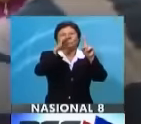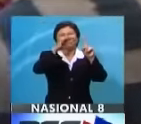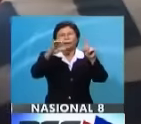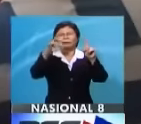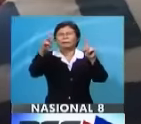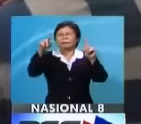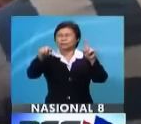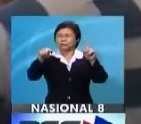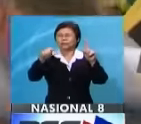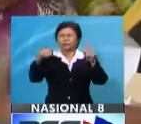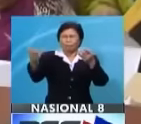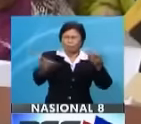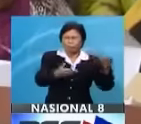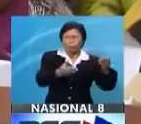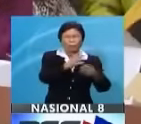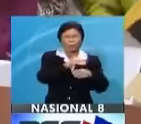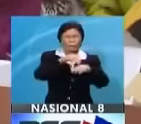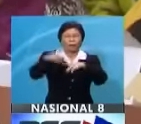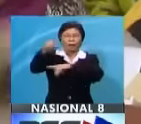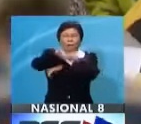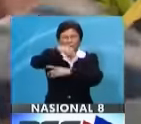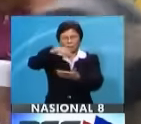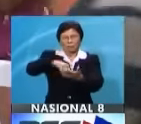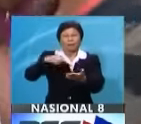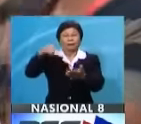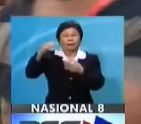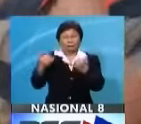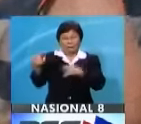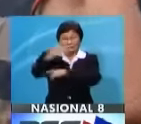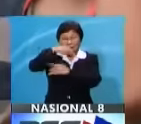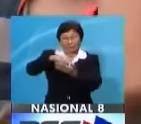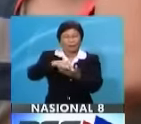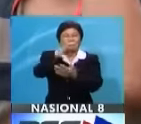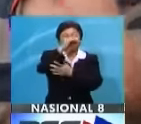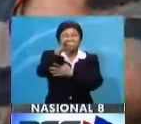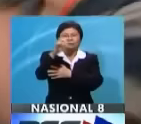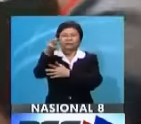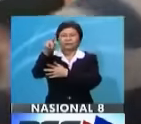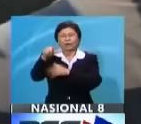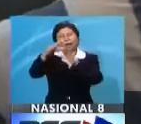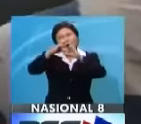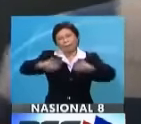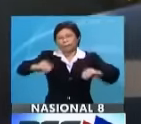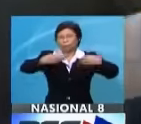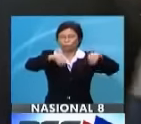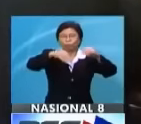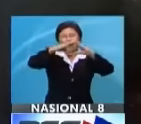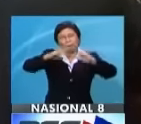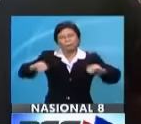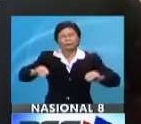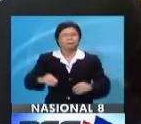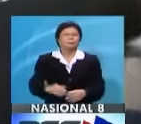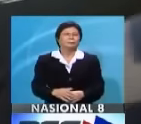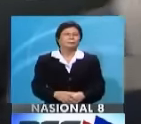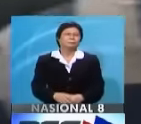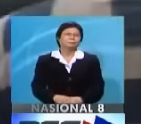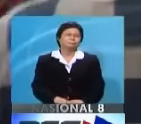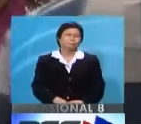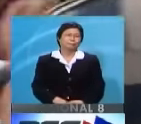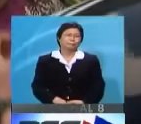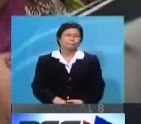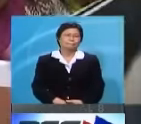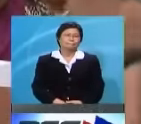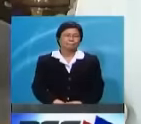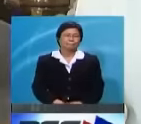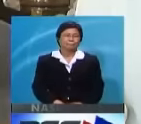kilo dan pada hari ini pun kita rasa 800 kilo dah habis setakat sekarang ni.